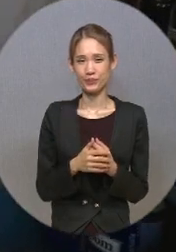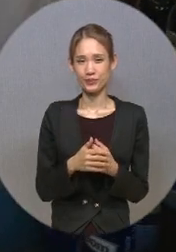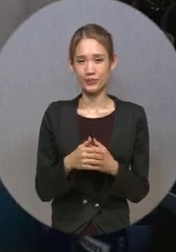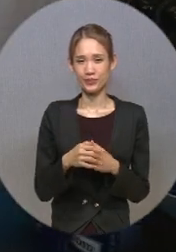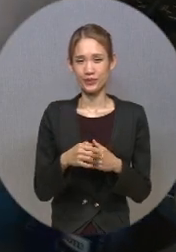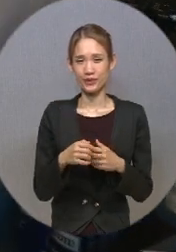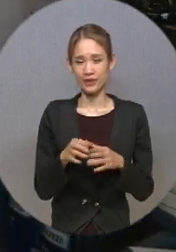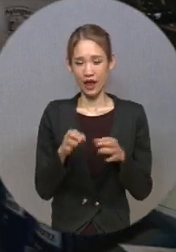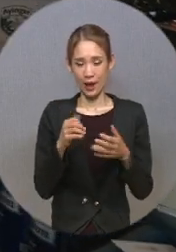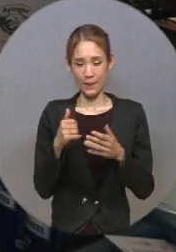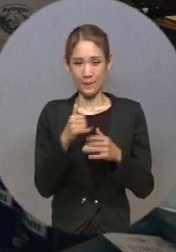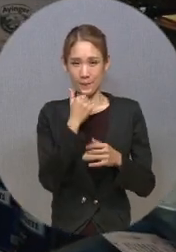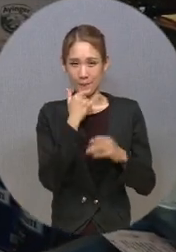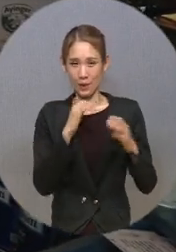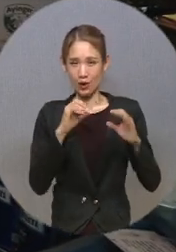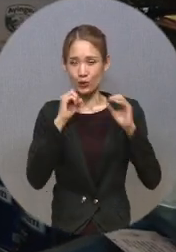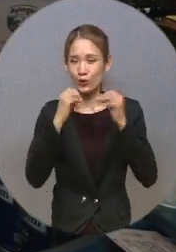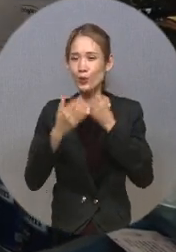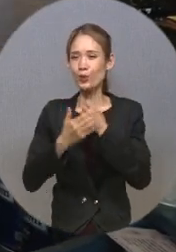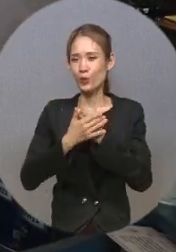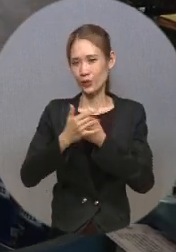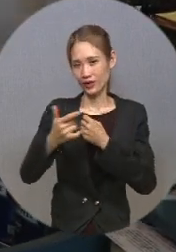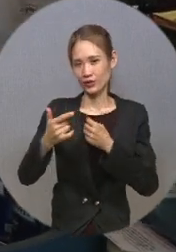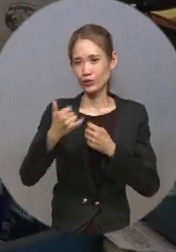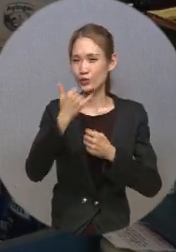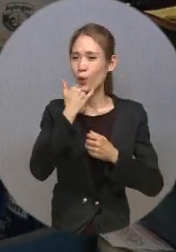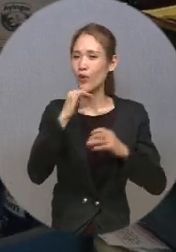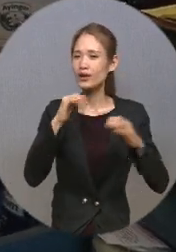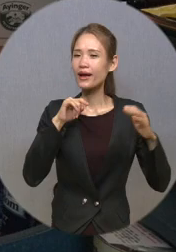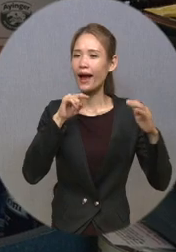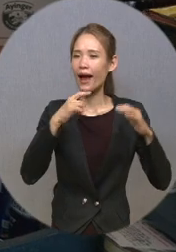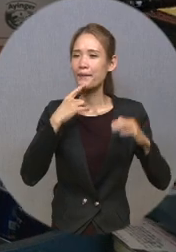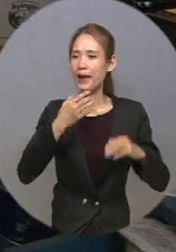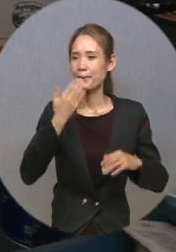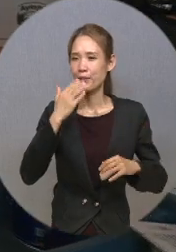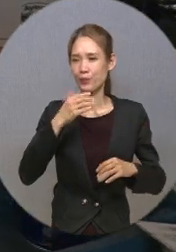이 독일 마을에도 도움이 되는 거예요. 그렇죠. 독일 가야만 맛볼 수 있는 맥주.